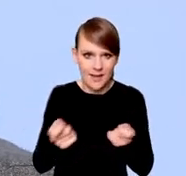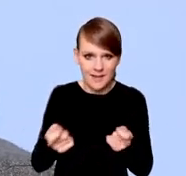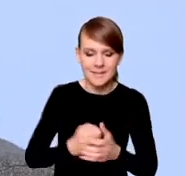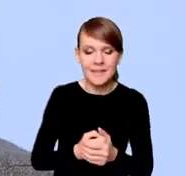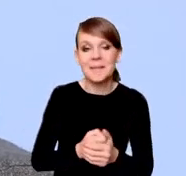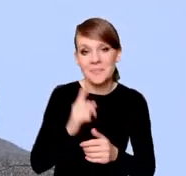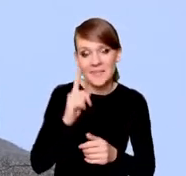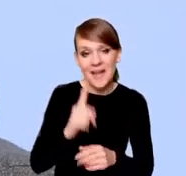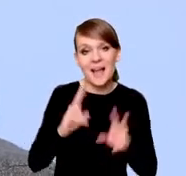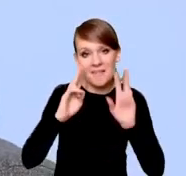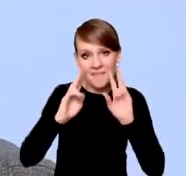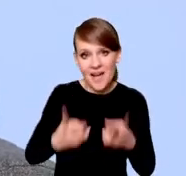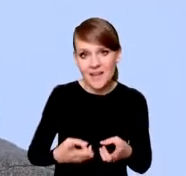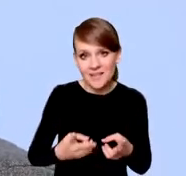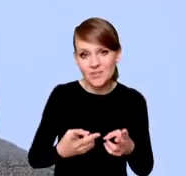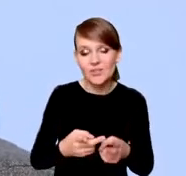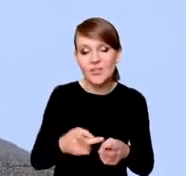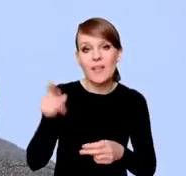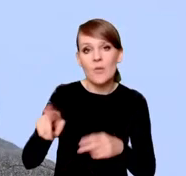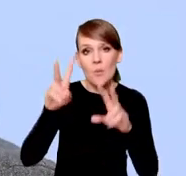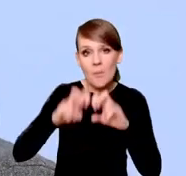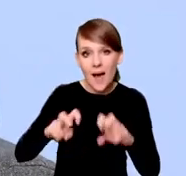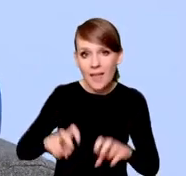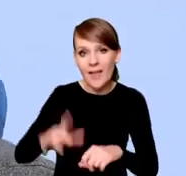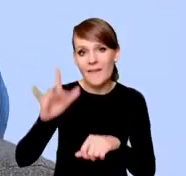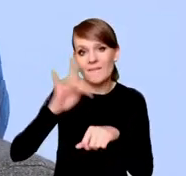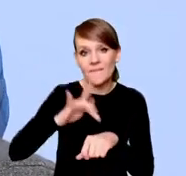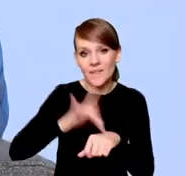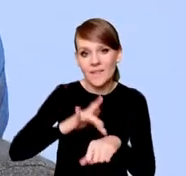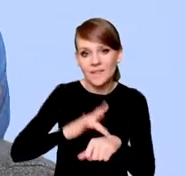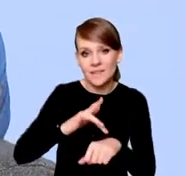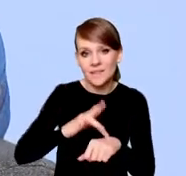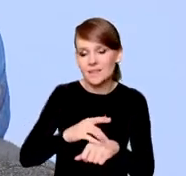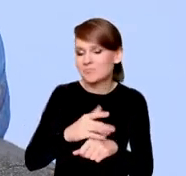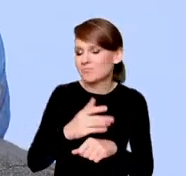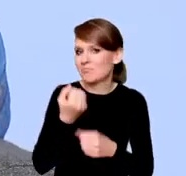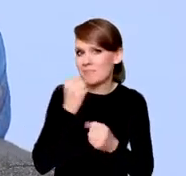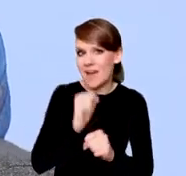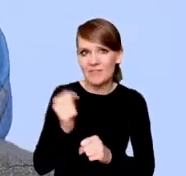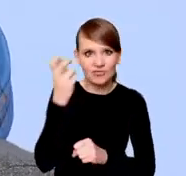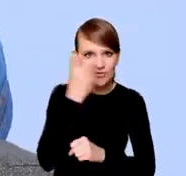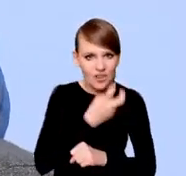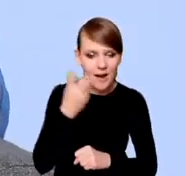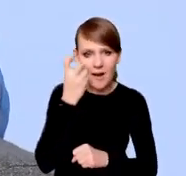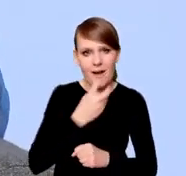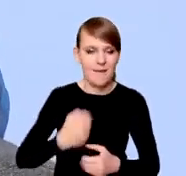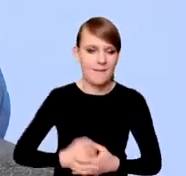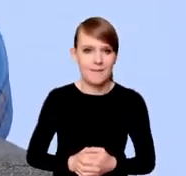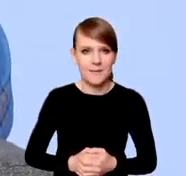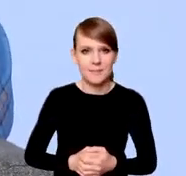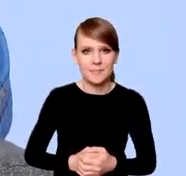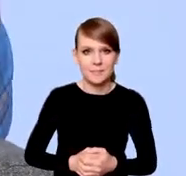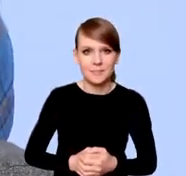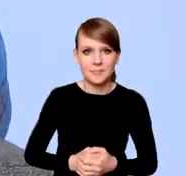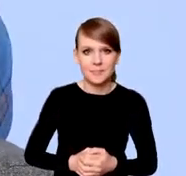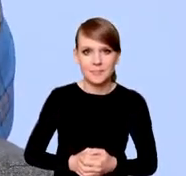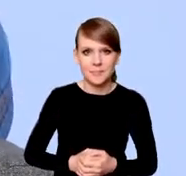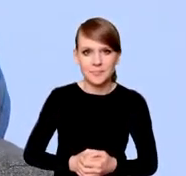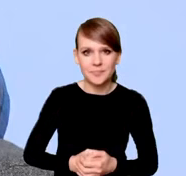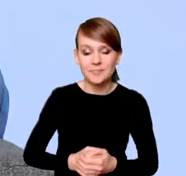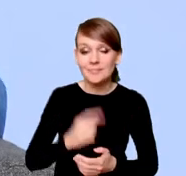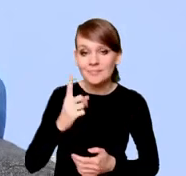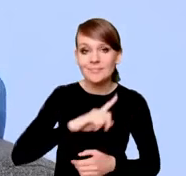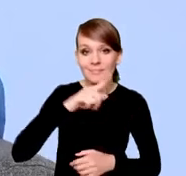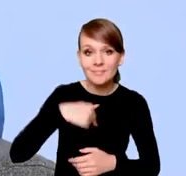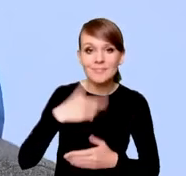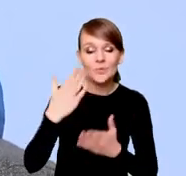rzeczywiście wyniki tych badań są bardzo interesujące. Natomiast my już od lat mówimy